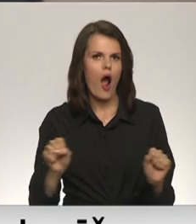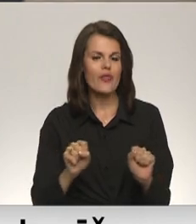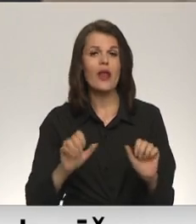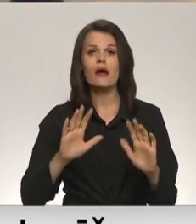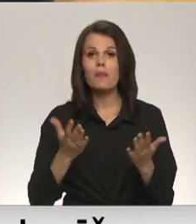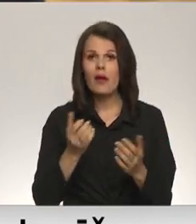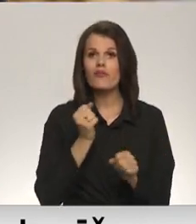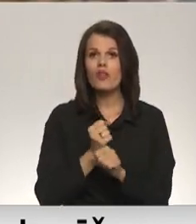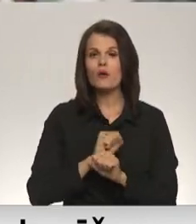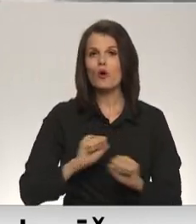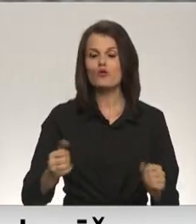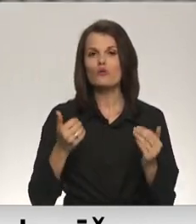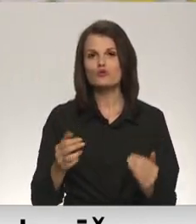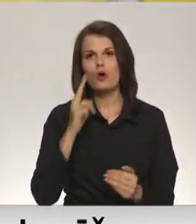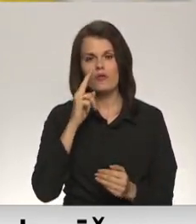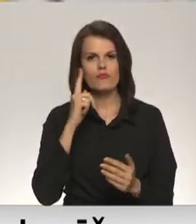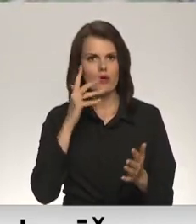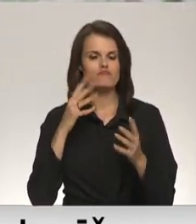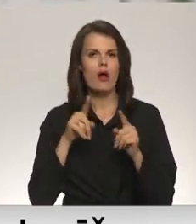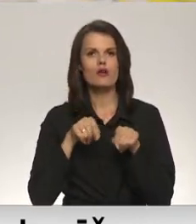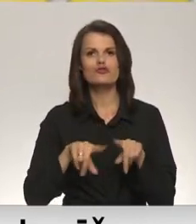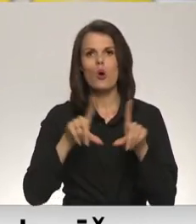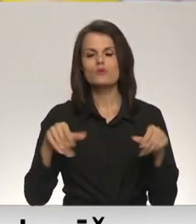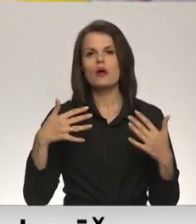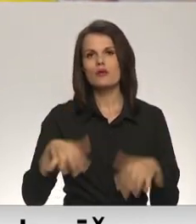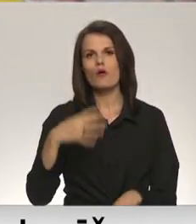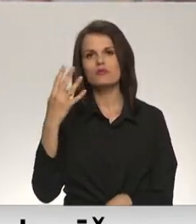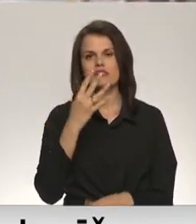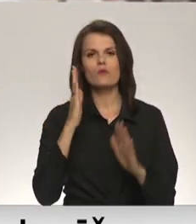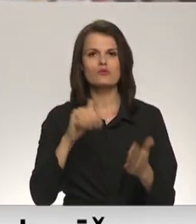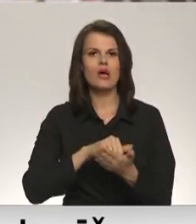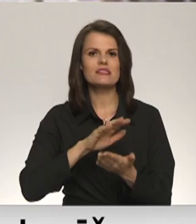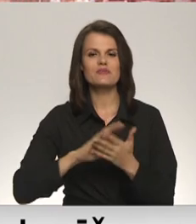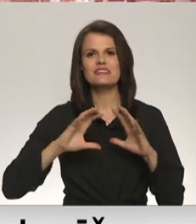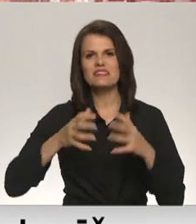darba drošība šodien uzsver arī šajā uzņēmumā, jo ceturtdien tiks atzīmēta